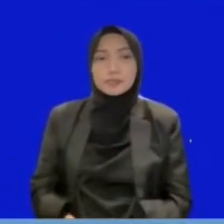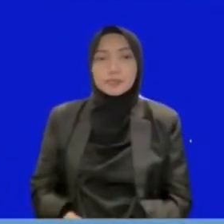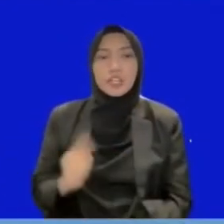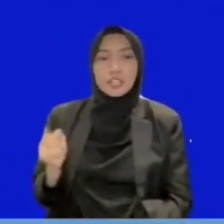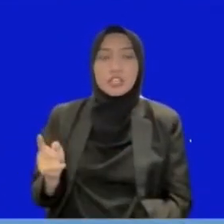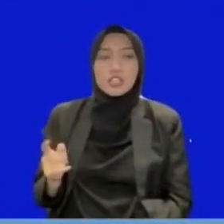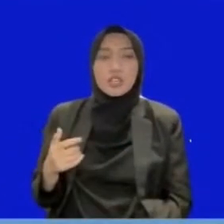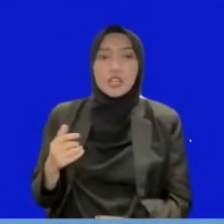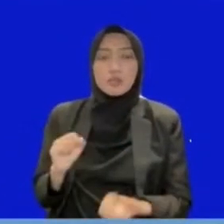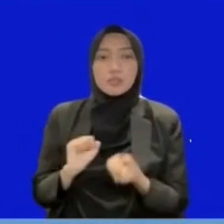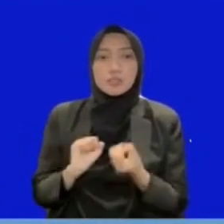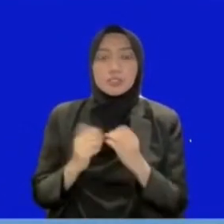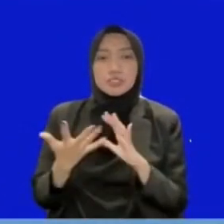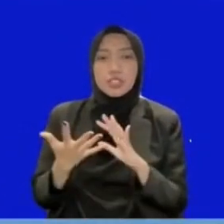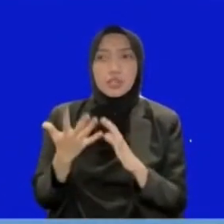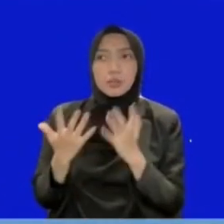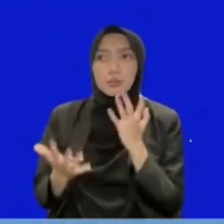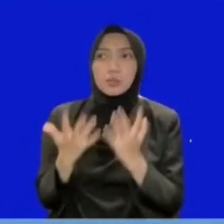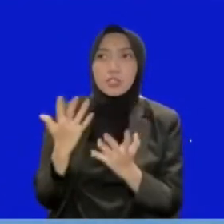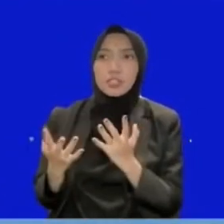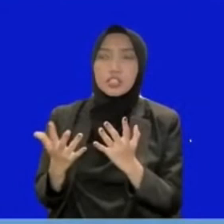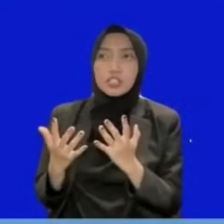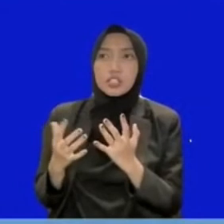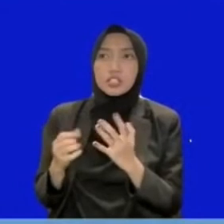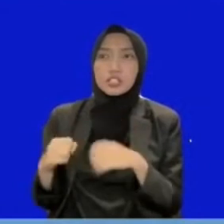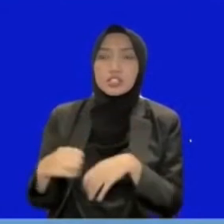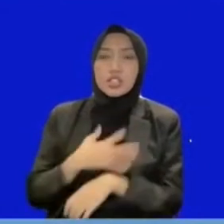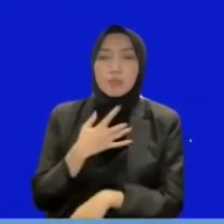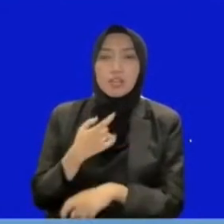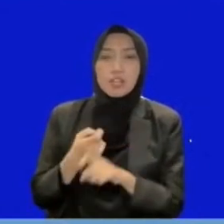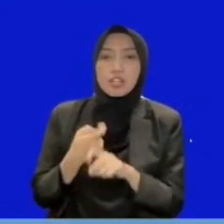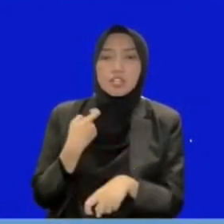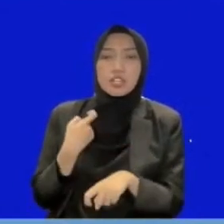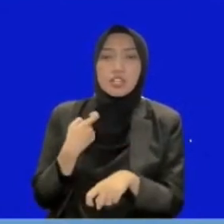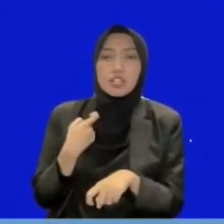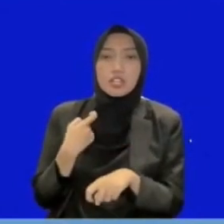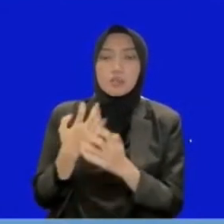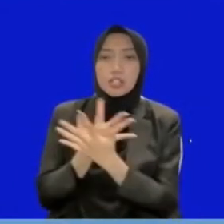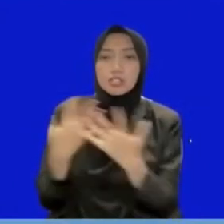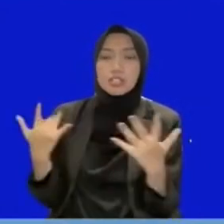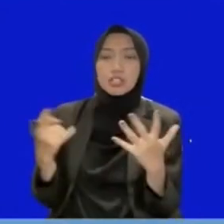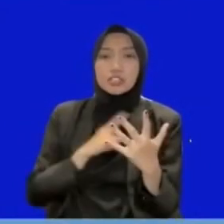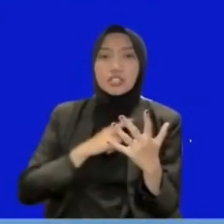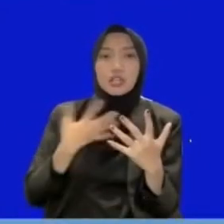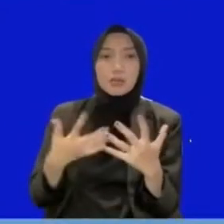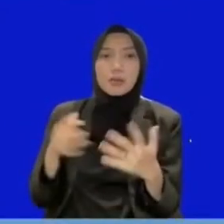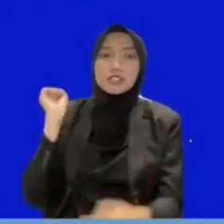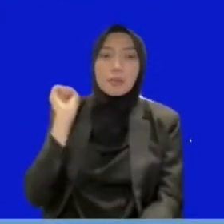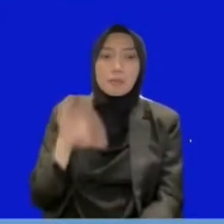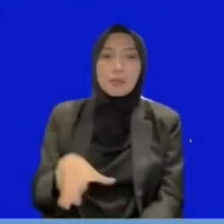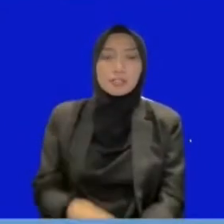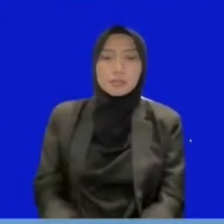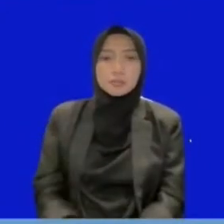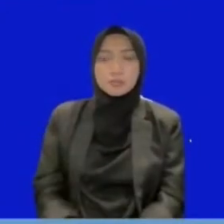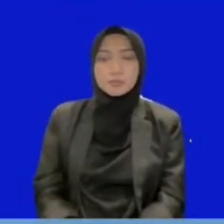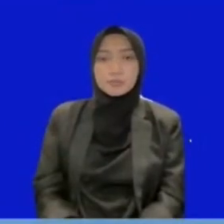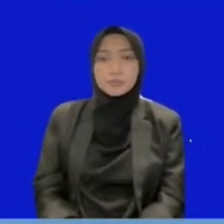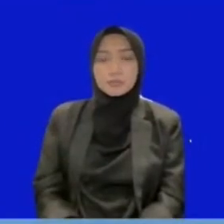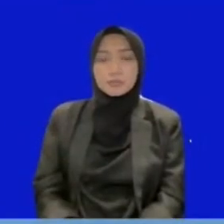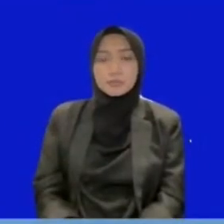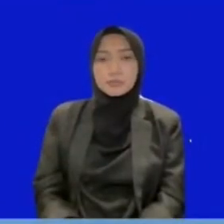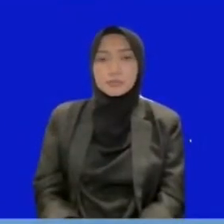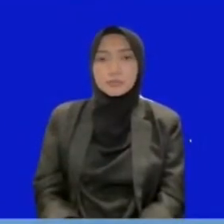ancaman yang mungkin diakibatkan oleh para penduduknya sendiri itu sampah. Itu.